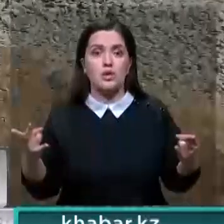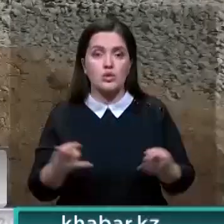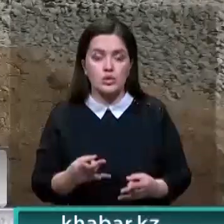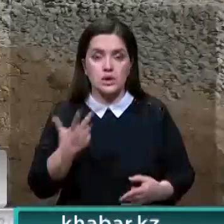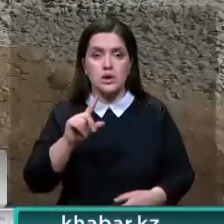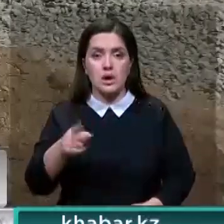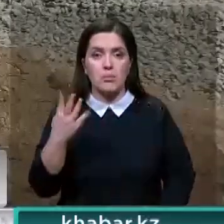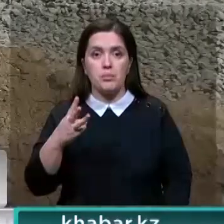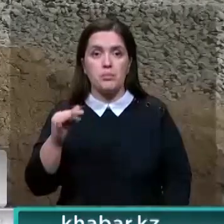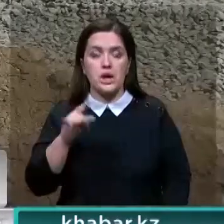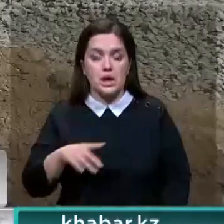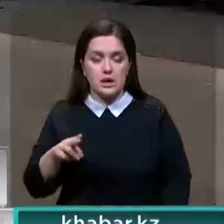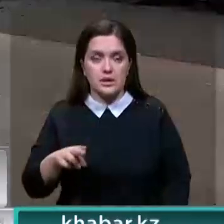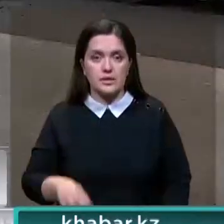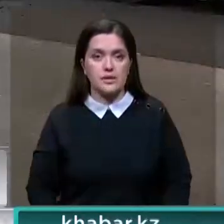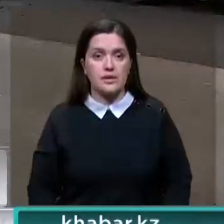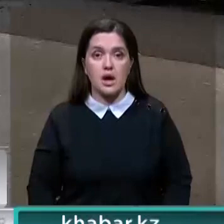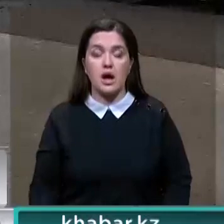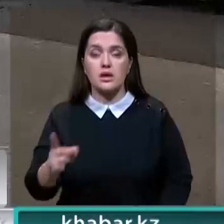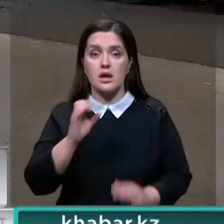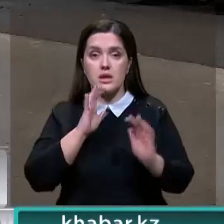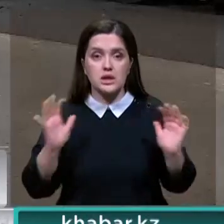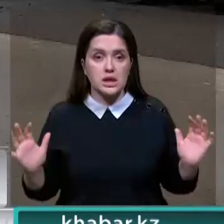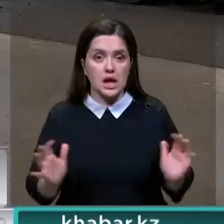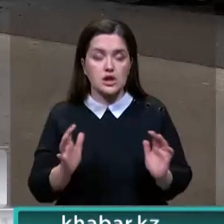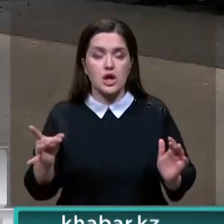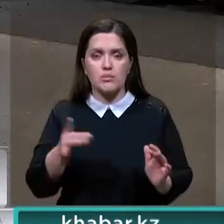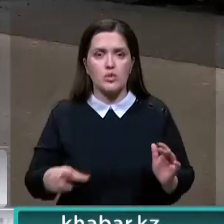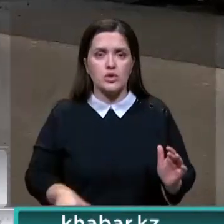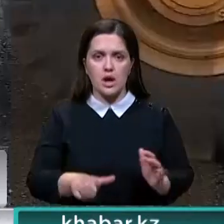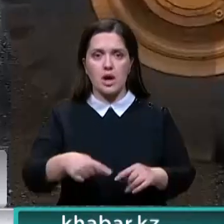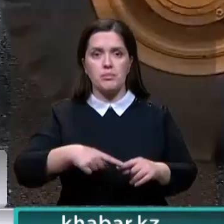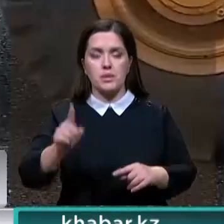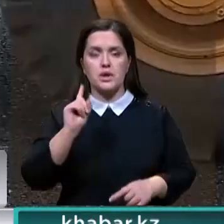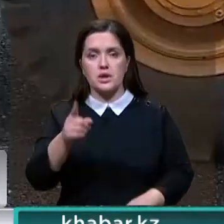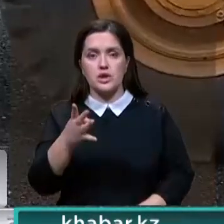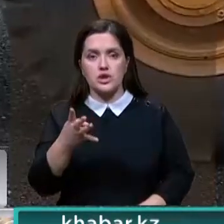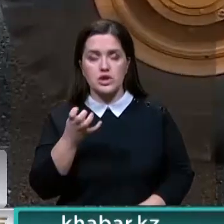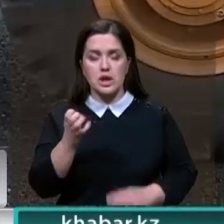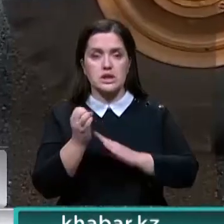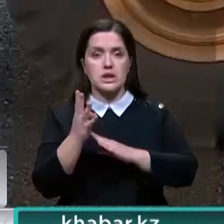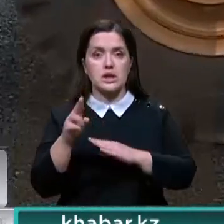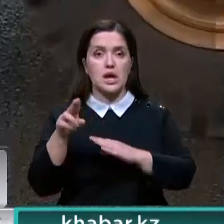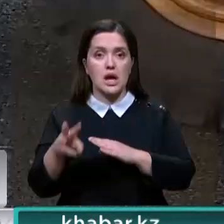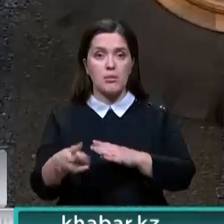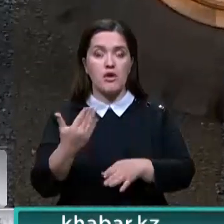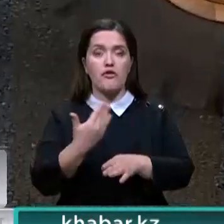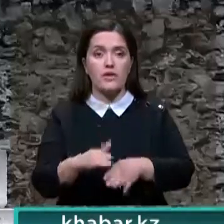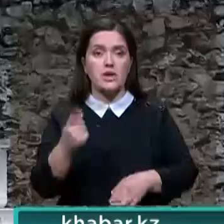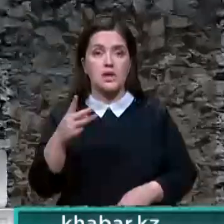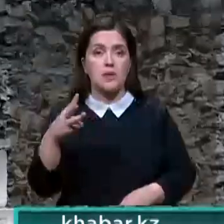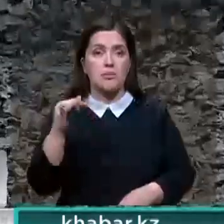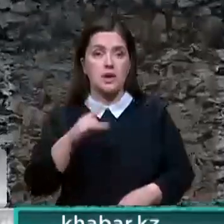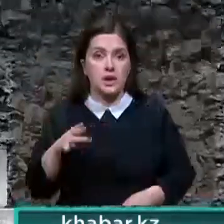3,5 миллиарда, объясняют специалисты. А на содержание республиканских магистралей протяженностью 1414 километров выделено больше 1 миллиарда